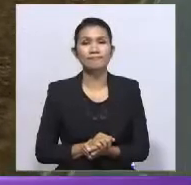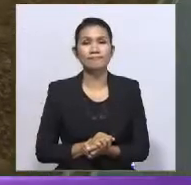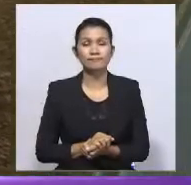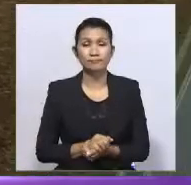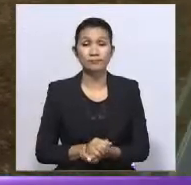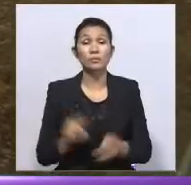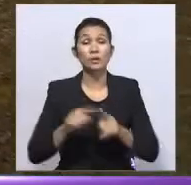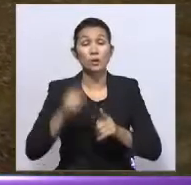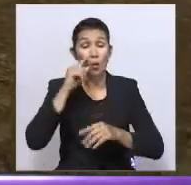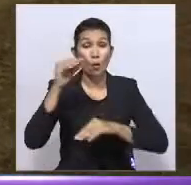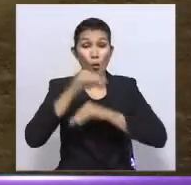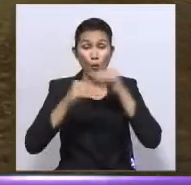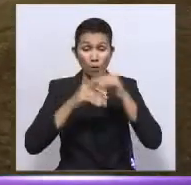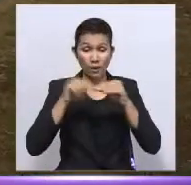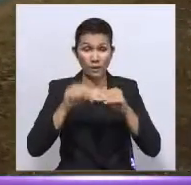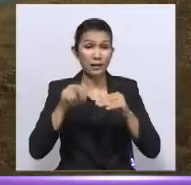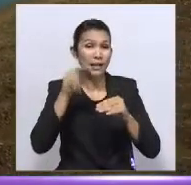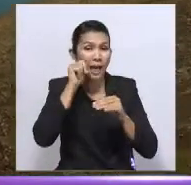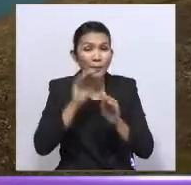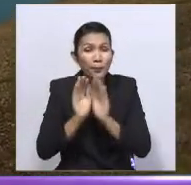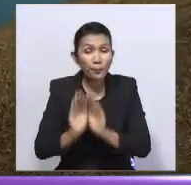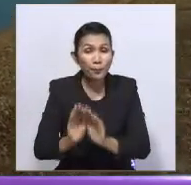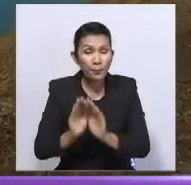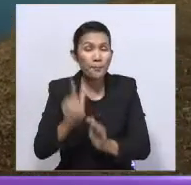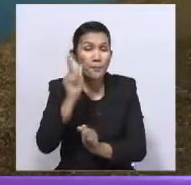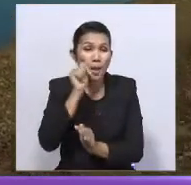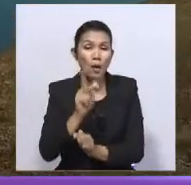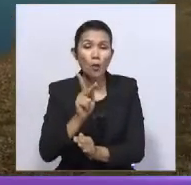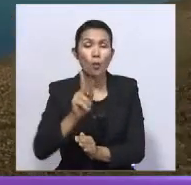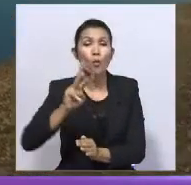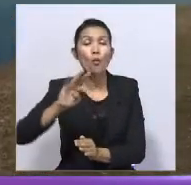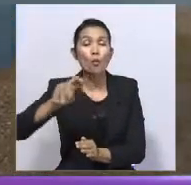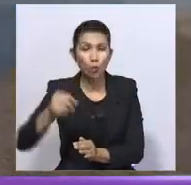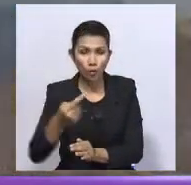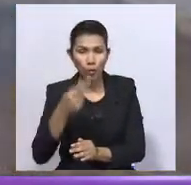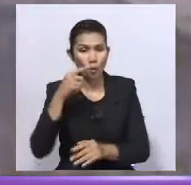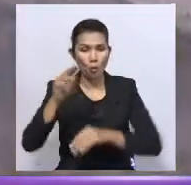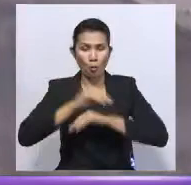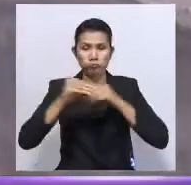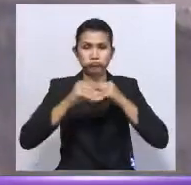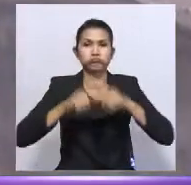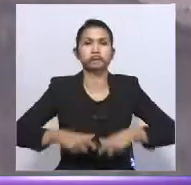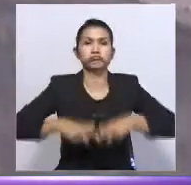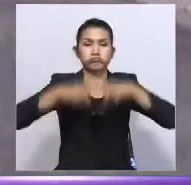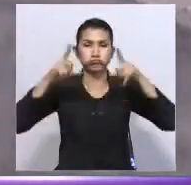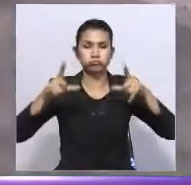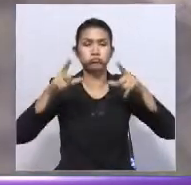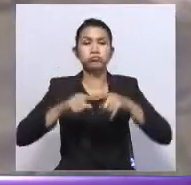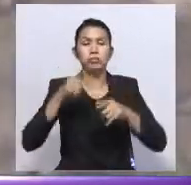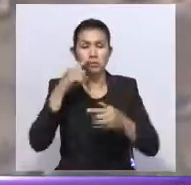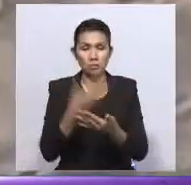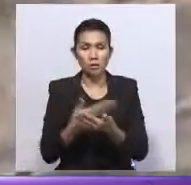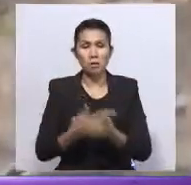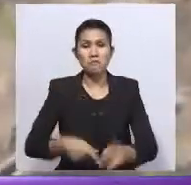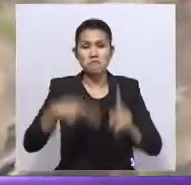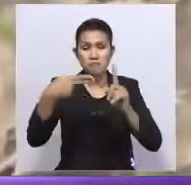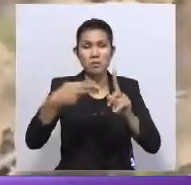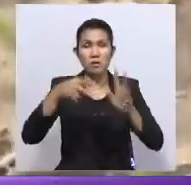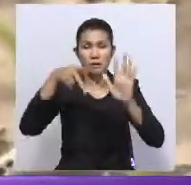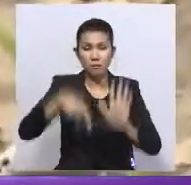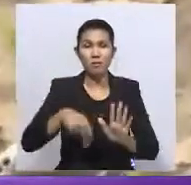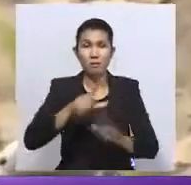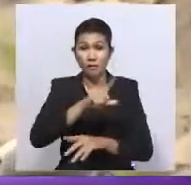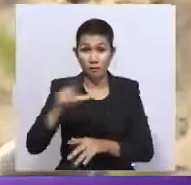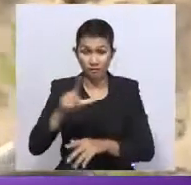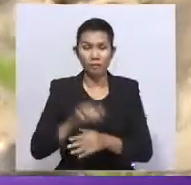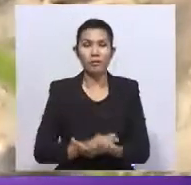ครงการเพิ่มปริมาณน้ำในอ่างเก็บน้ำเขื่อนแม่กวงอุดมธาราเป็นโครงการขนาดใหญ่ใช้งบประมาณมากกว่า 15,000 ล้านบาทจ